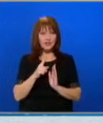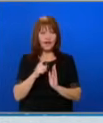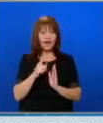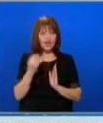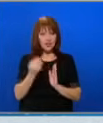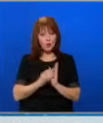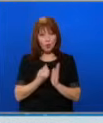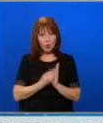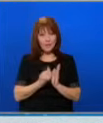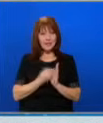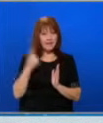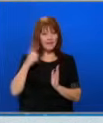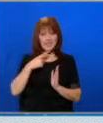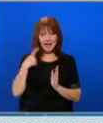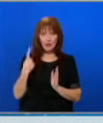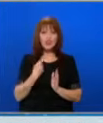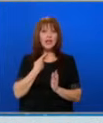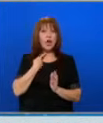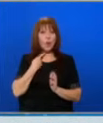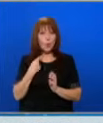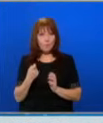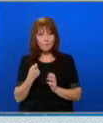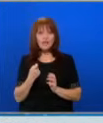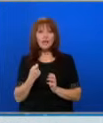икономиката на страната всяка година губи между